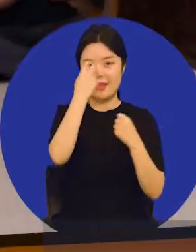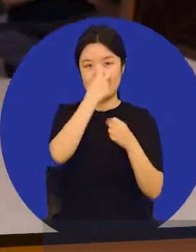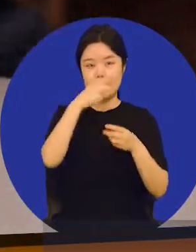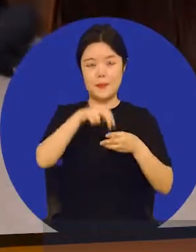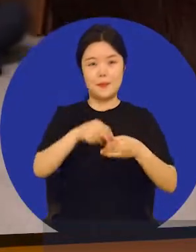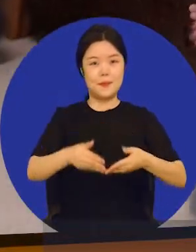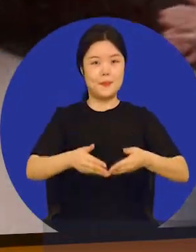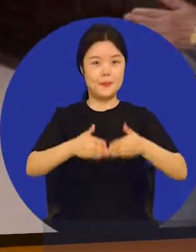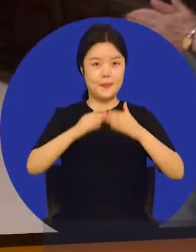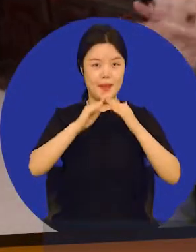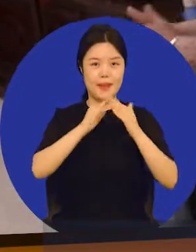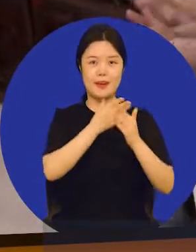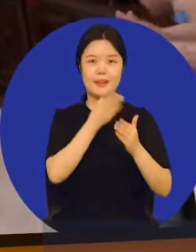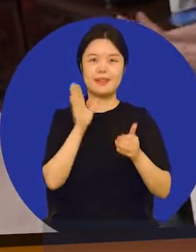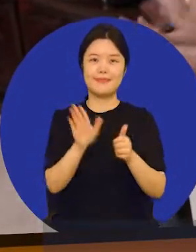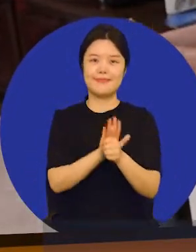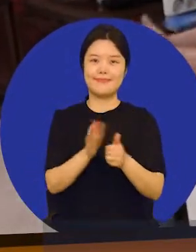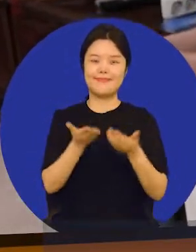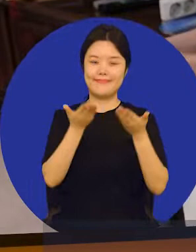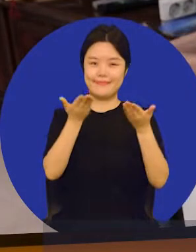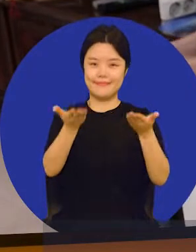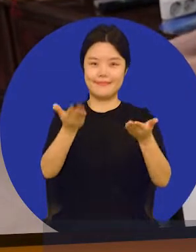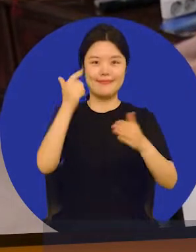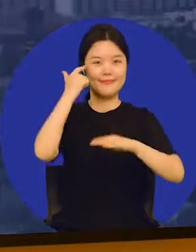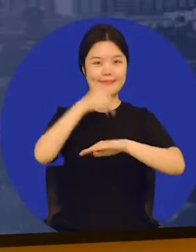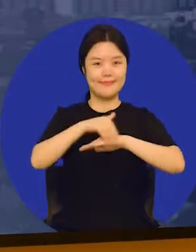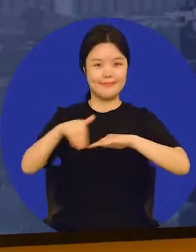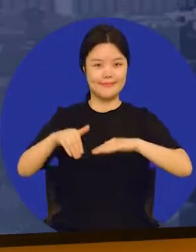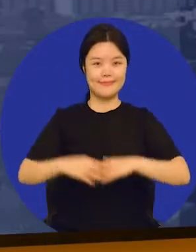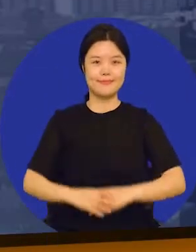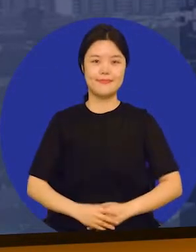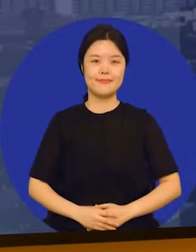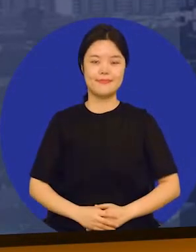어르신께 더 많은 혜택이 돌아갈 전망입니다